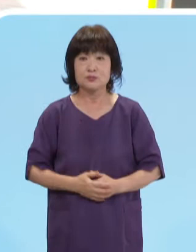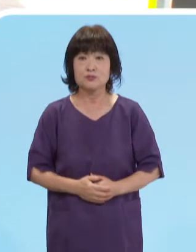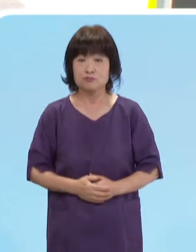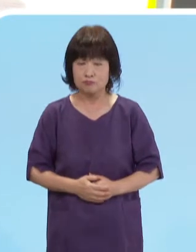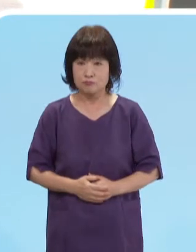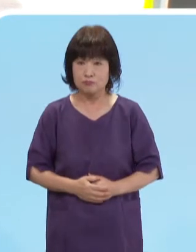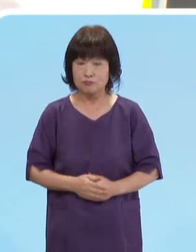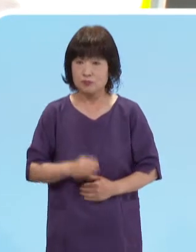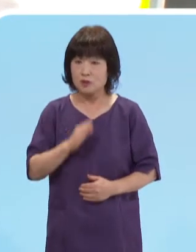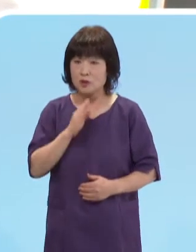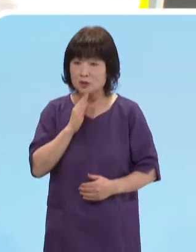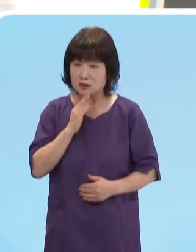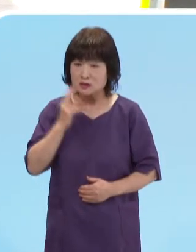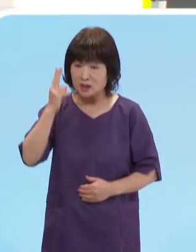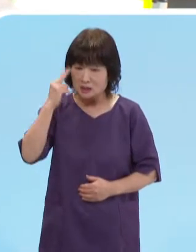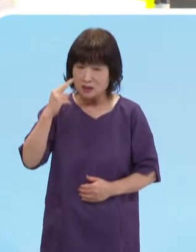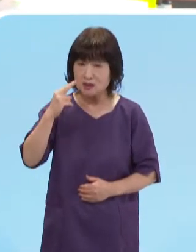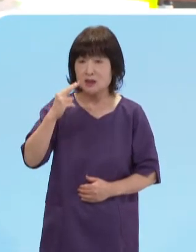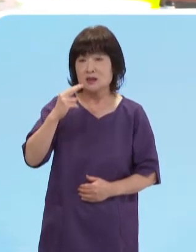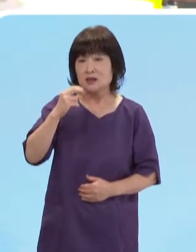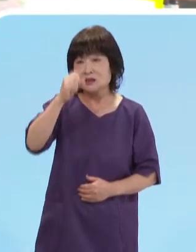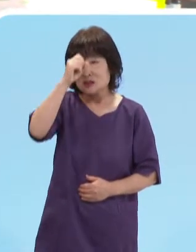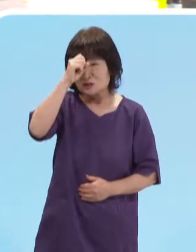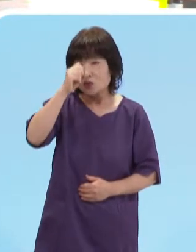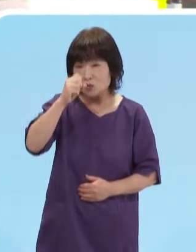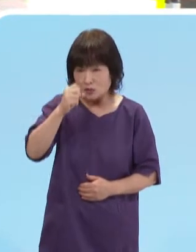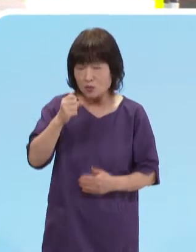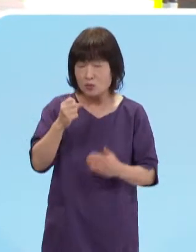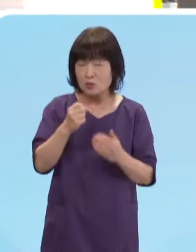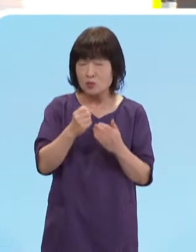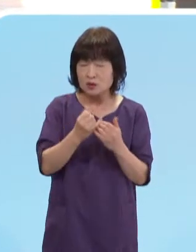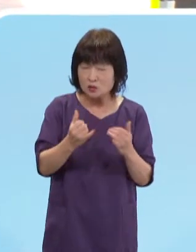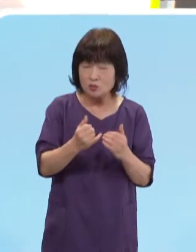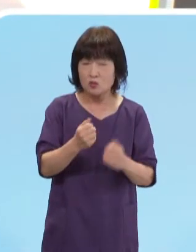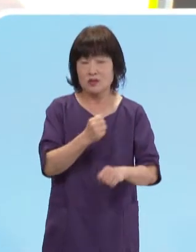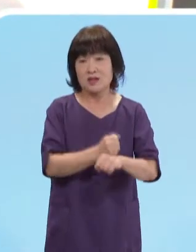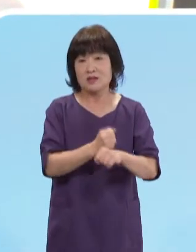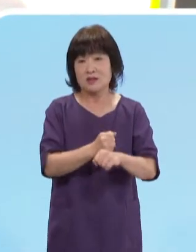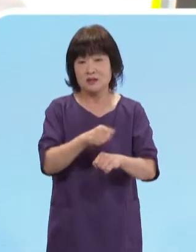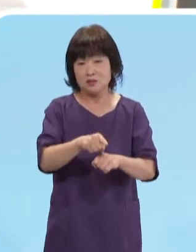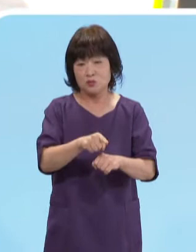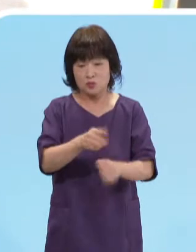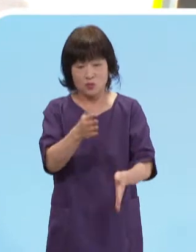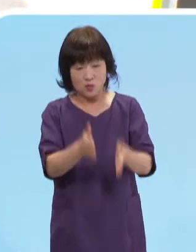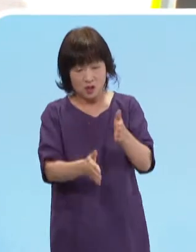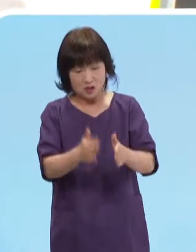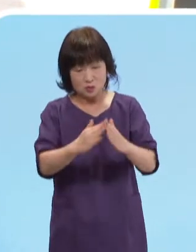症にかかった方も大変ですけれども、それを介護するご家族、